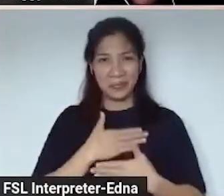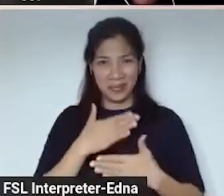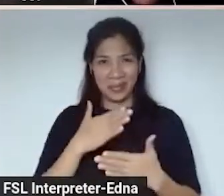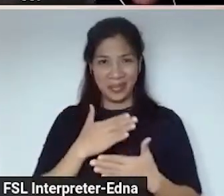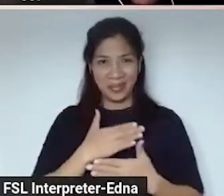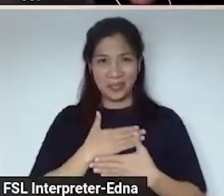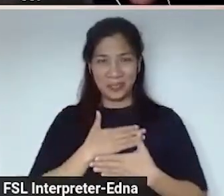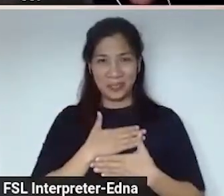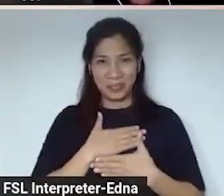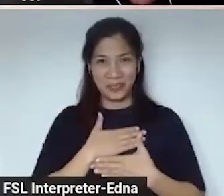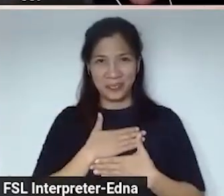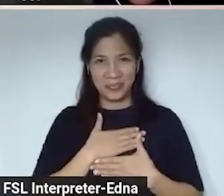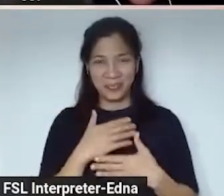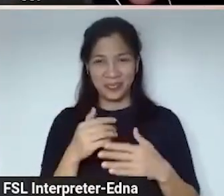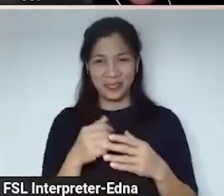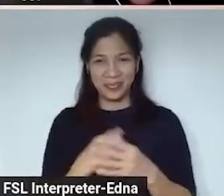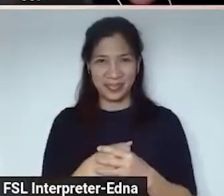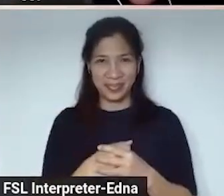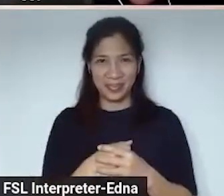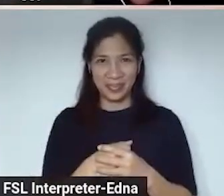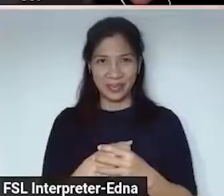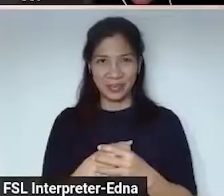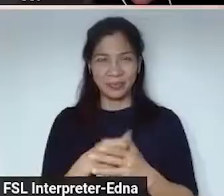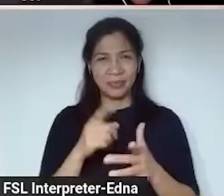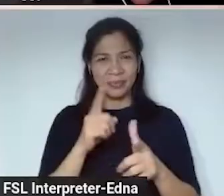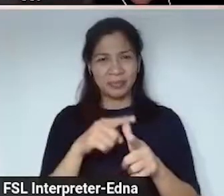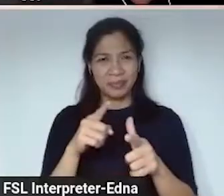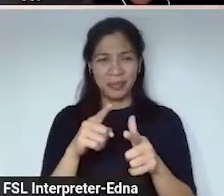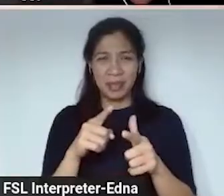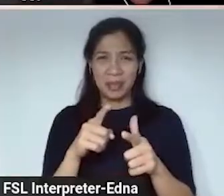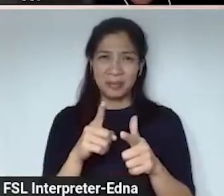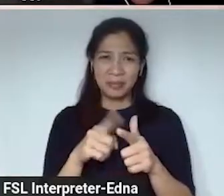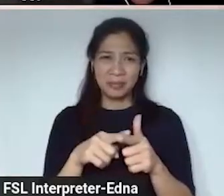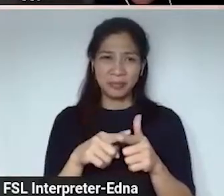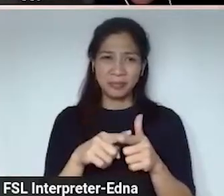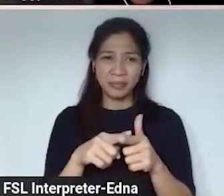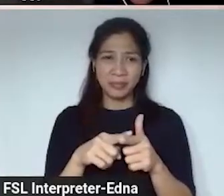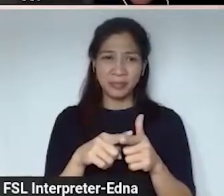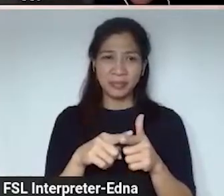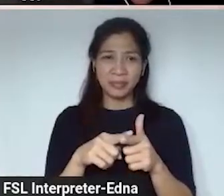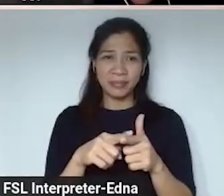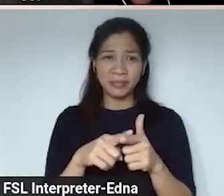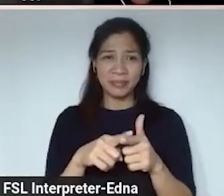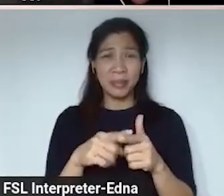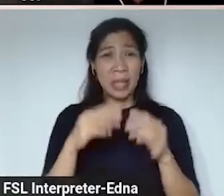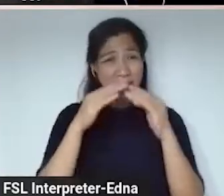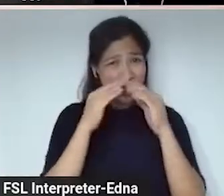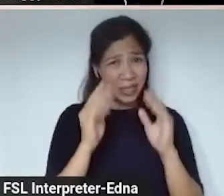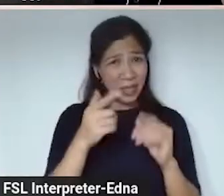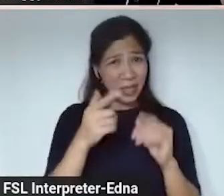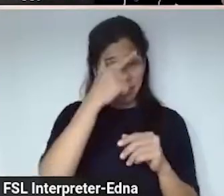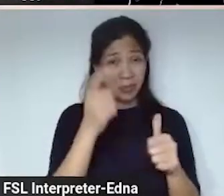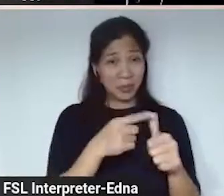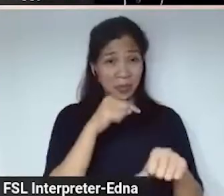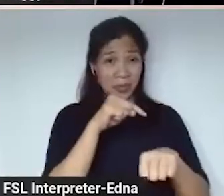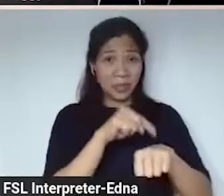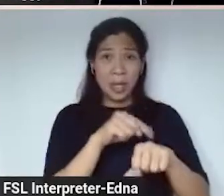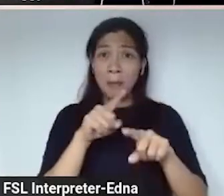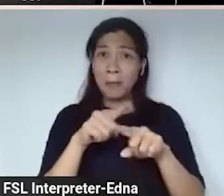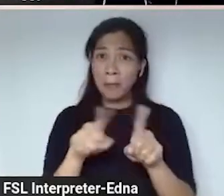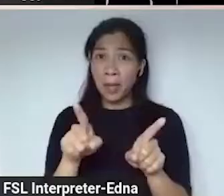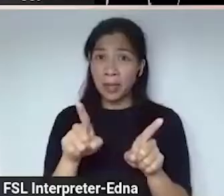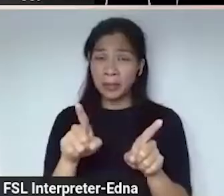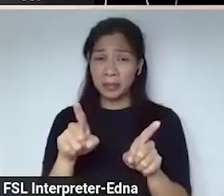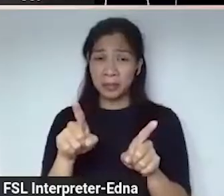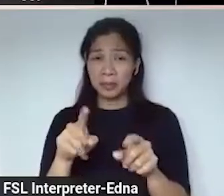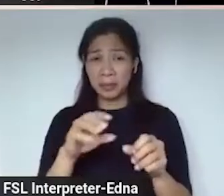In a way, it's sad kasi nga, parang it's my first time, pero yung magka-medal sana, pero siguro bonus na lang din